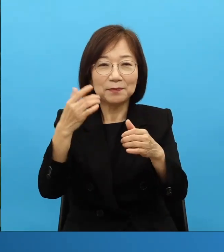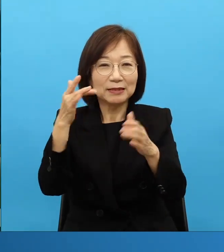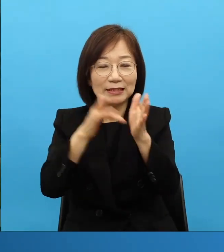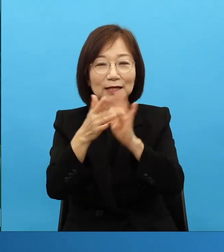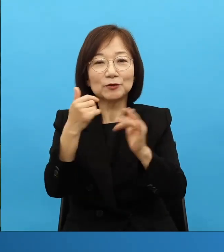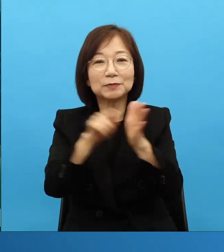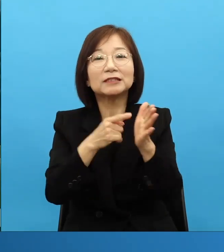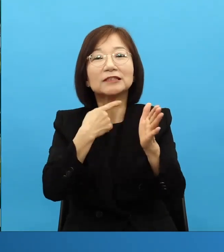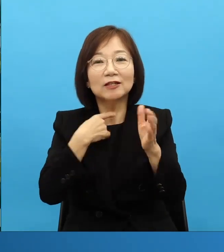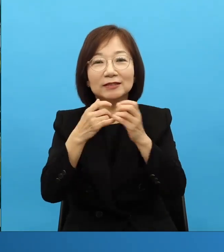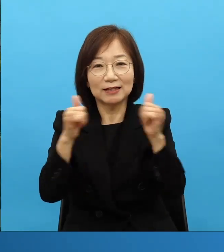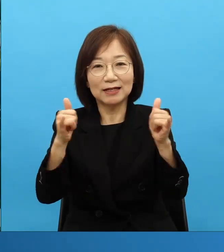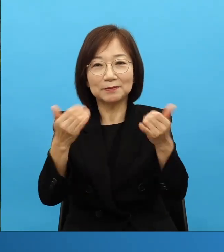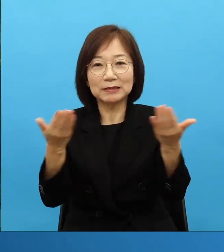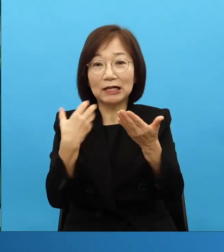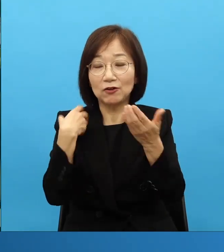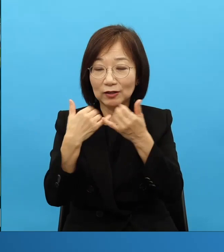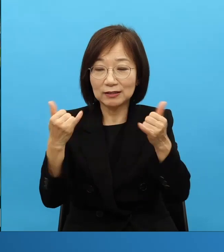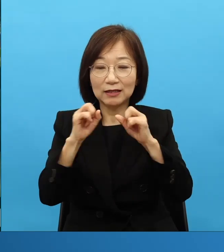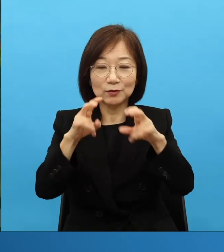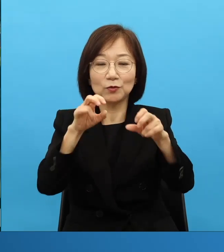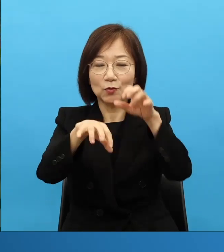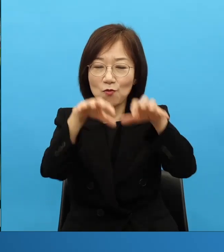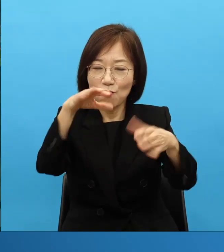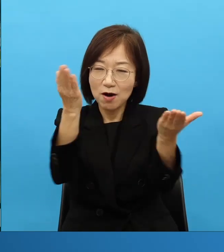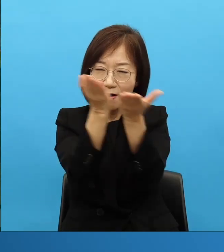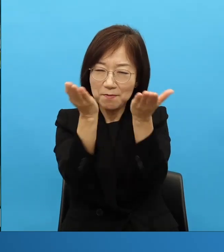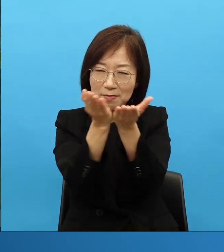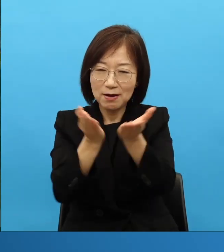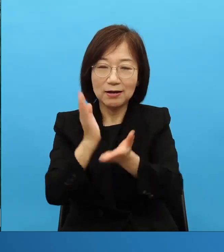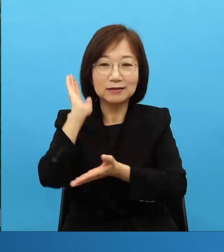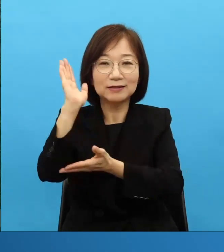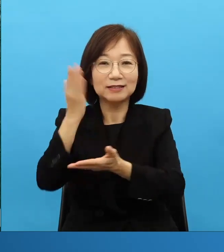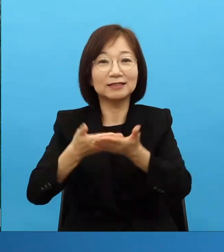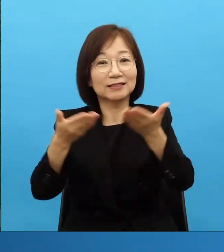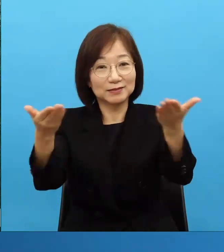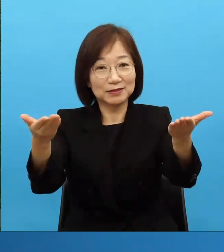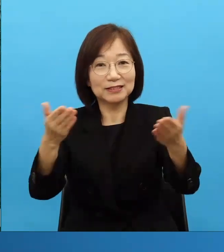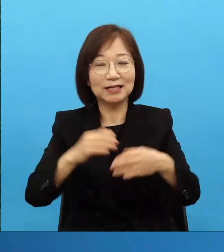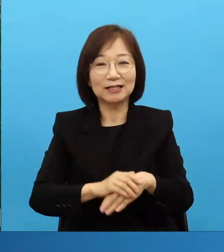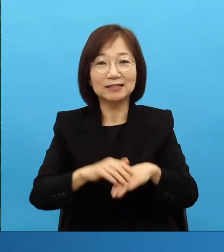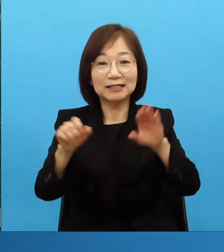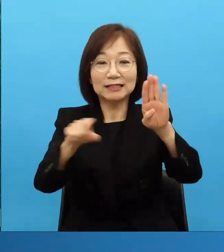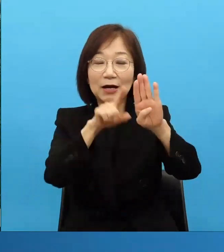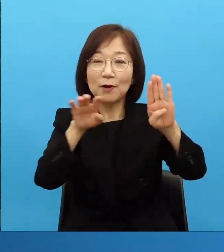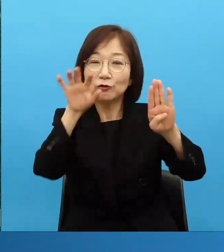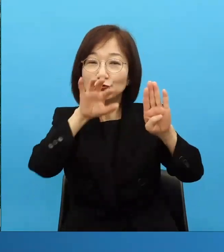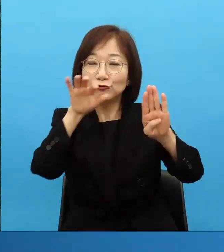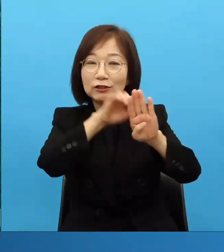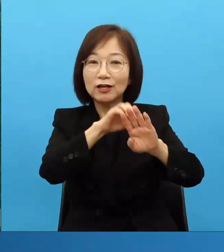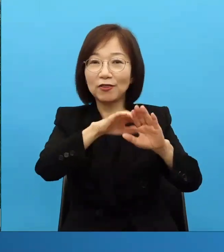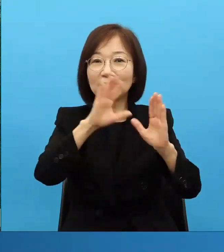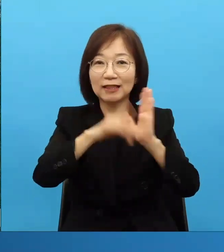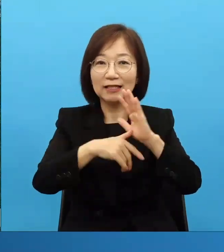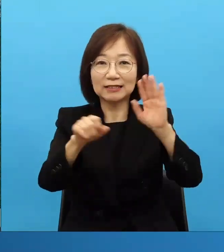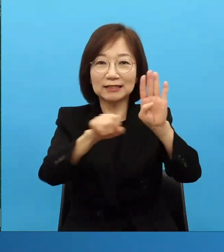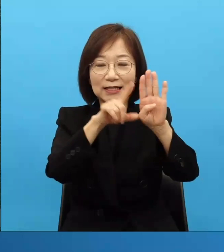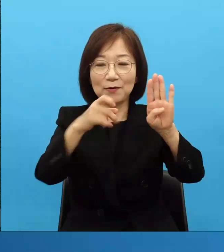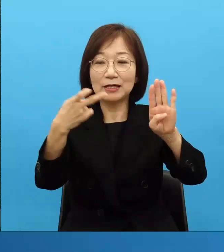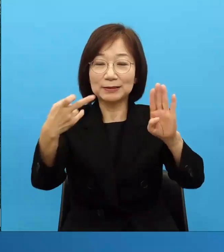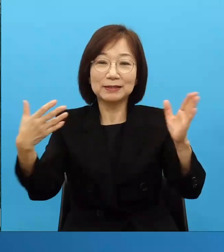선교 현장 등 대상에 맞는 메시지가 선포되고 있습니다. 4월 훈련은 위아.kr에서 다음